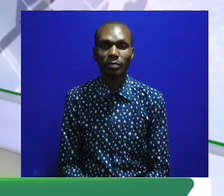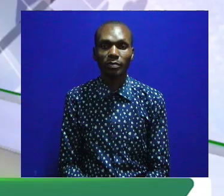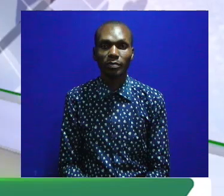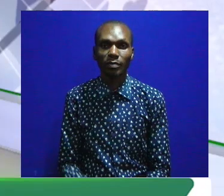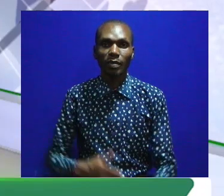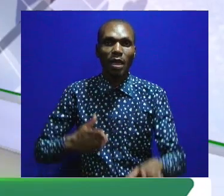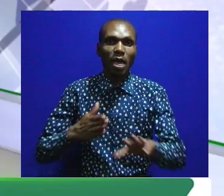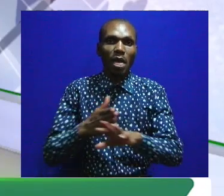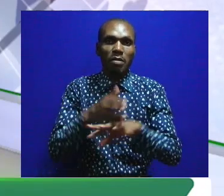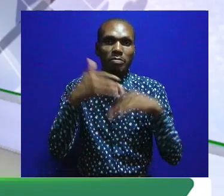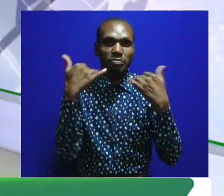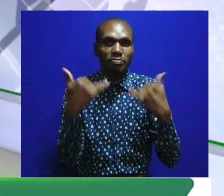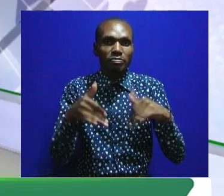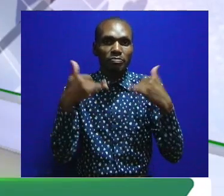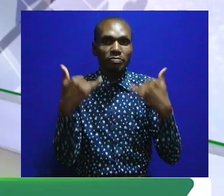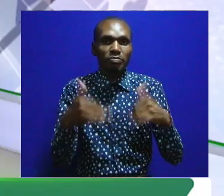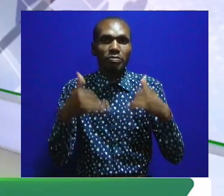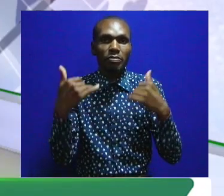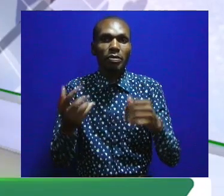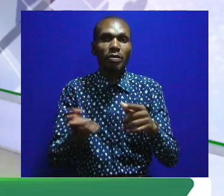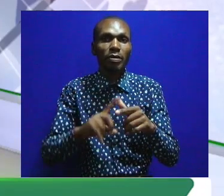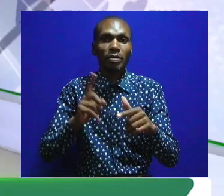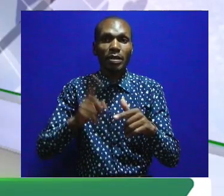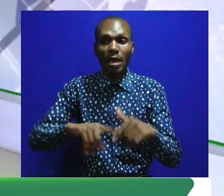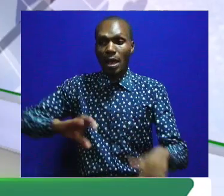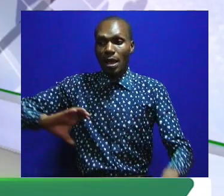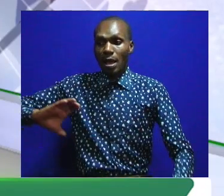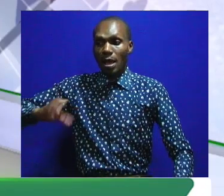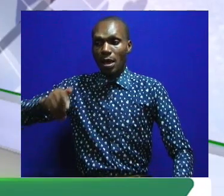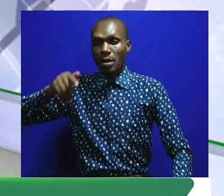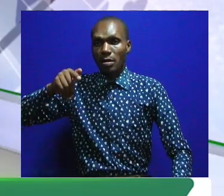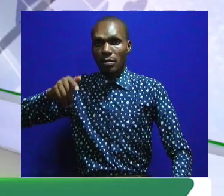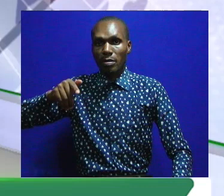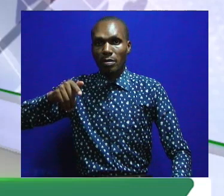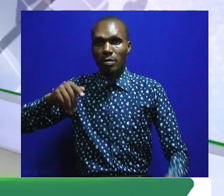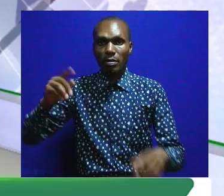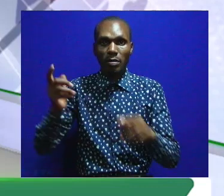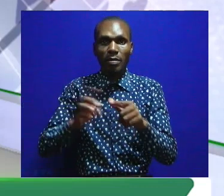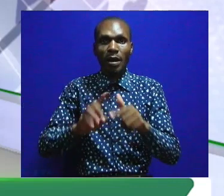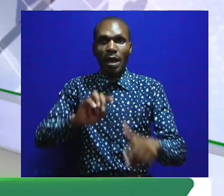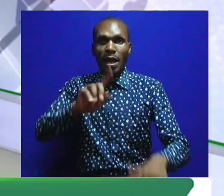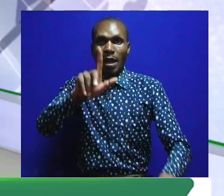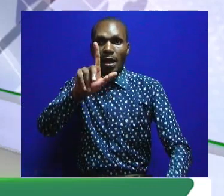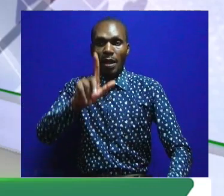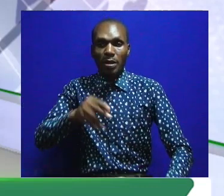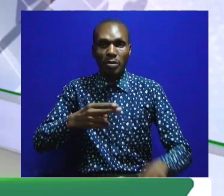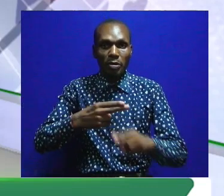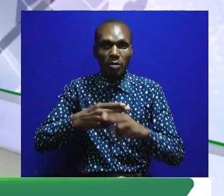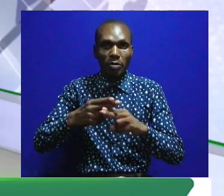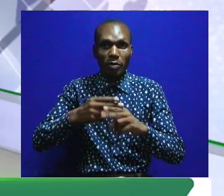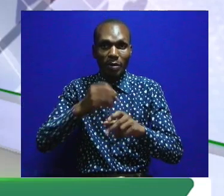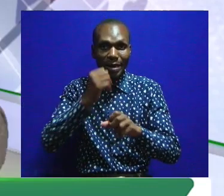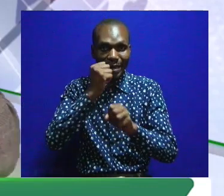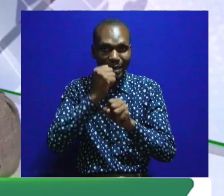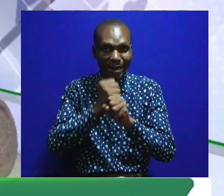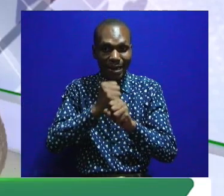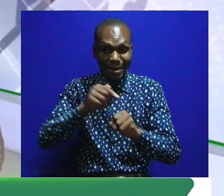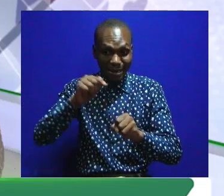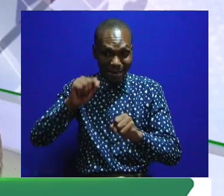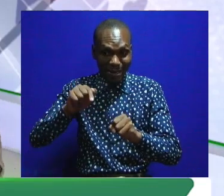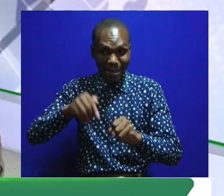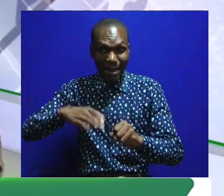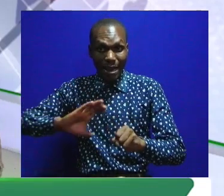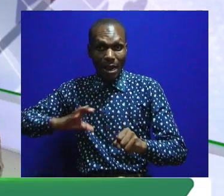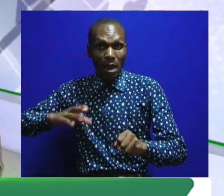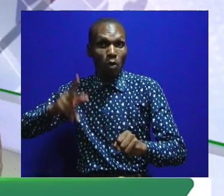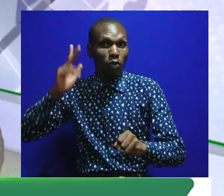Chikosori chubora kuruwa sense moya county ni gochi gochi kogenda sense moya regionals yibo gochi kokoleka aiga se orkonga kusese county ya